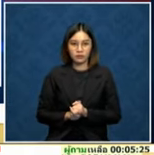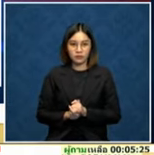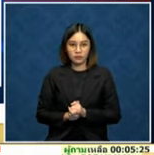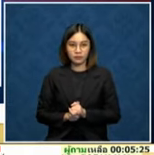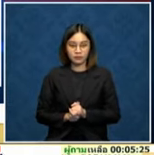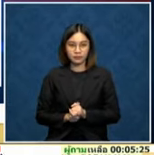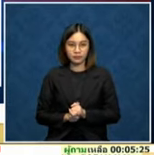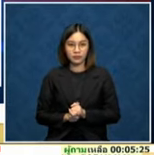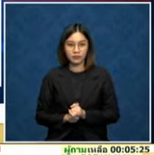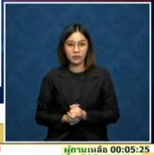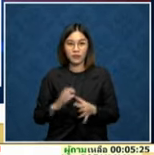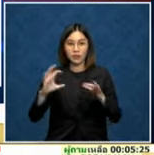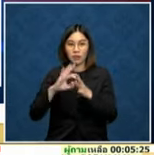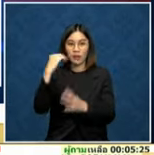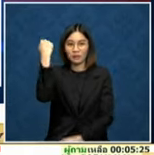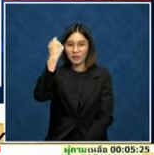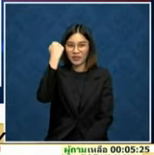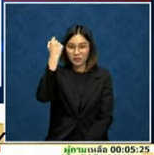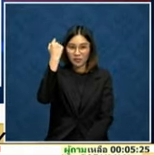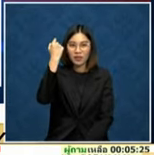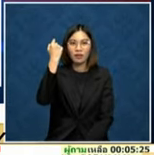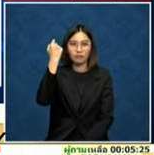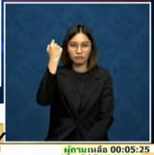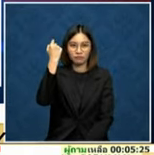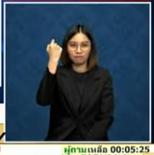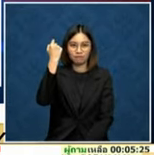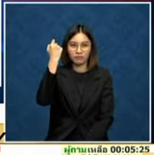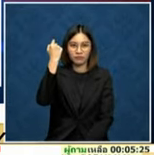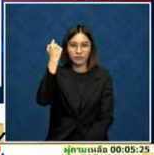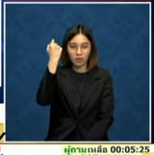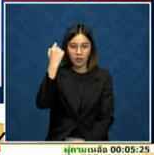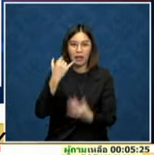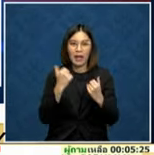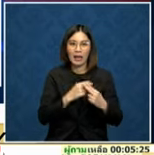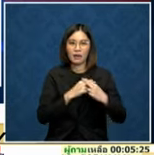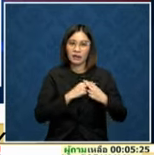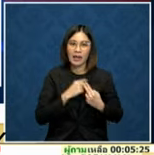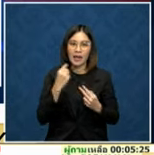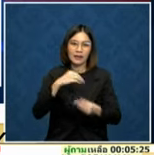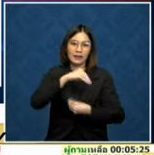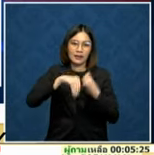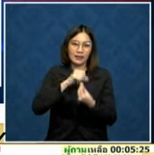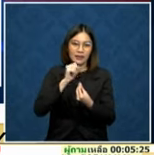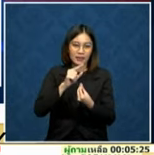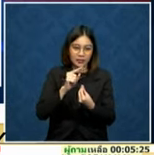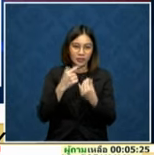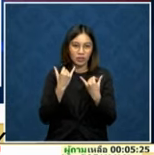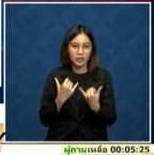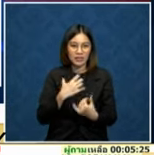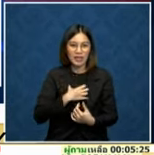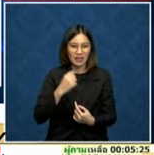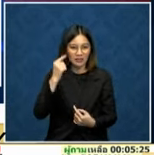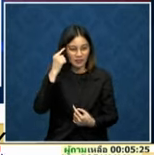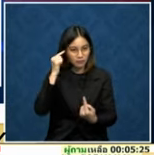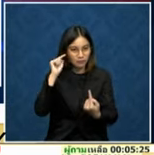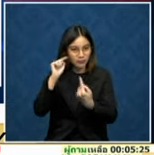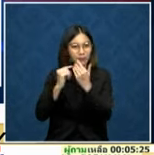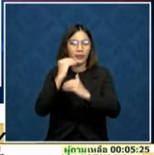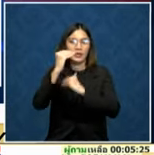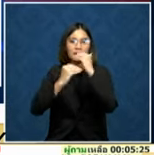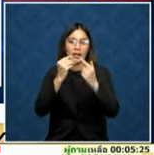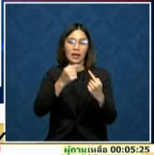มุ่มนที่จะทำต่อเมื่อ